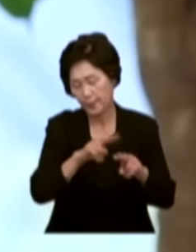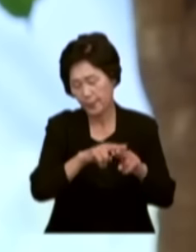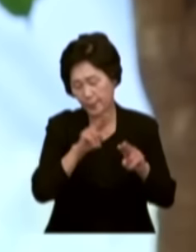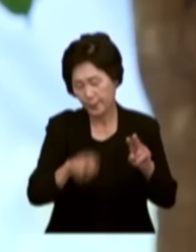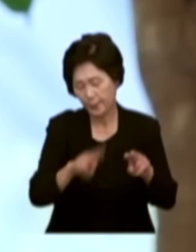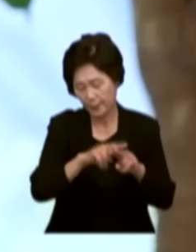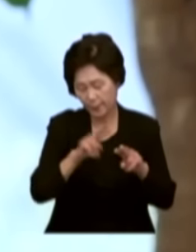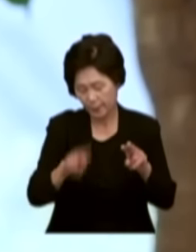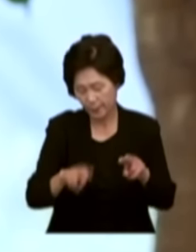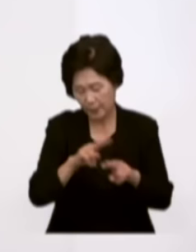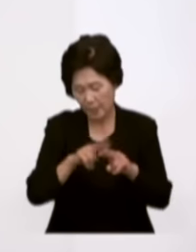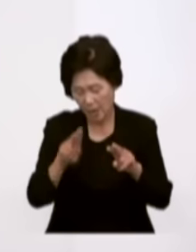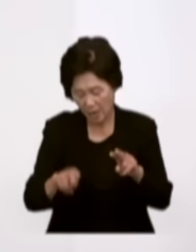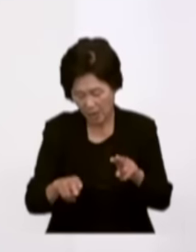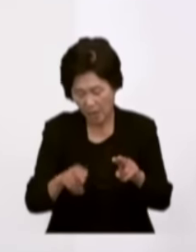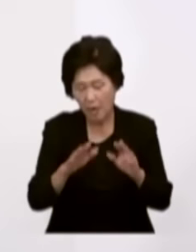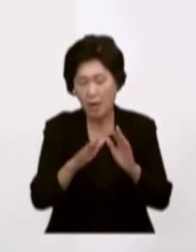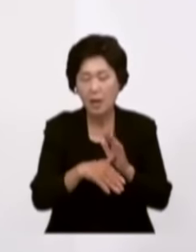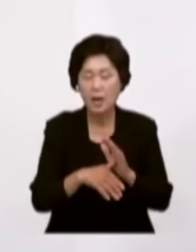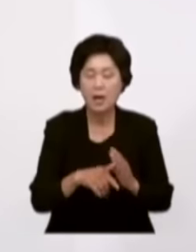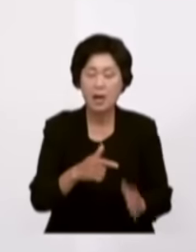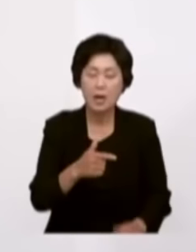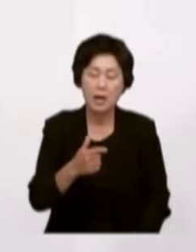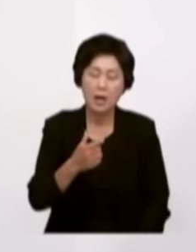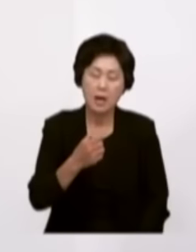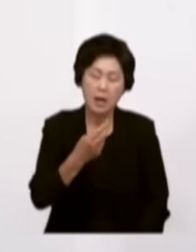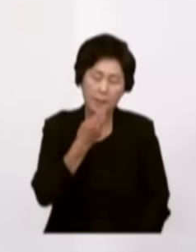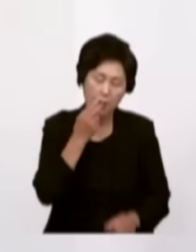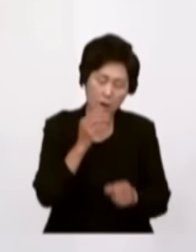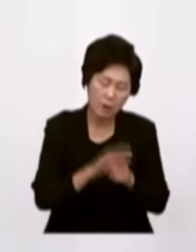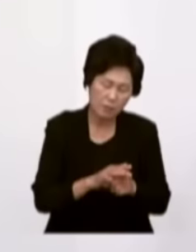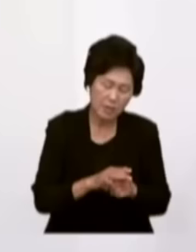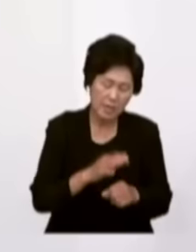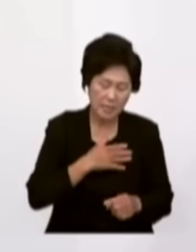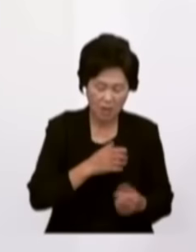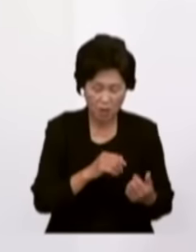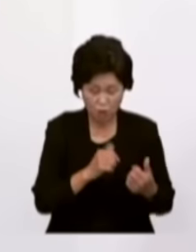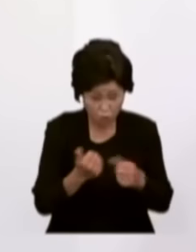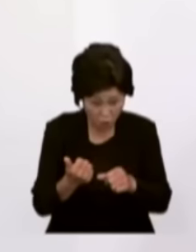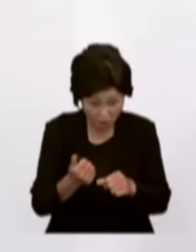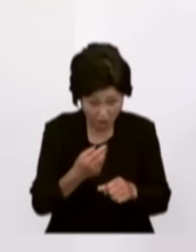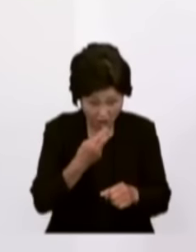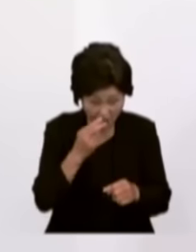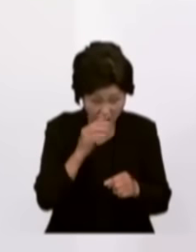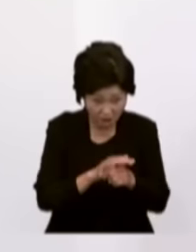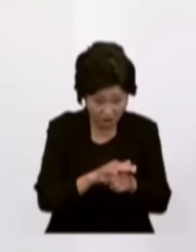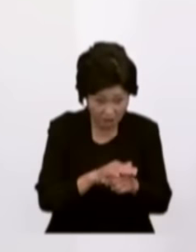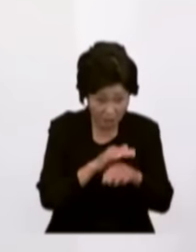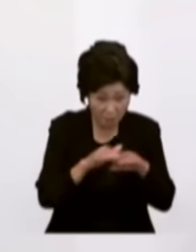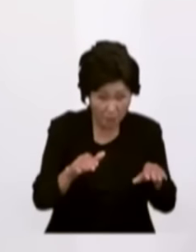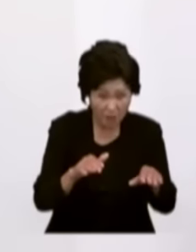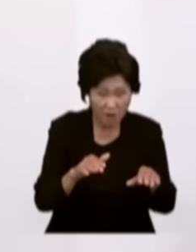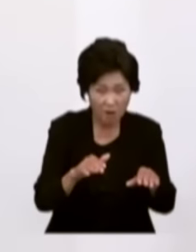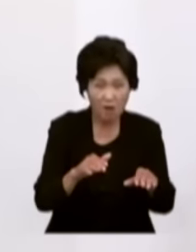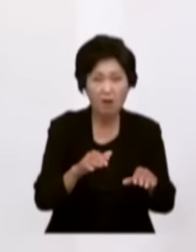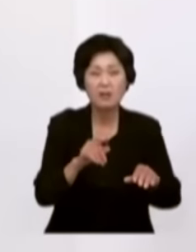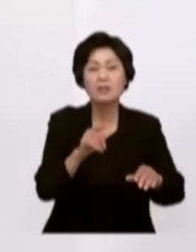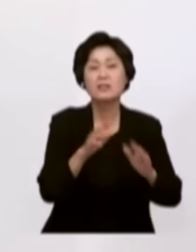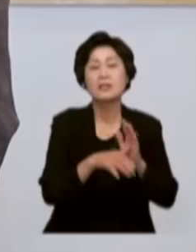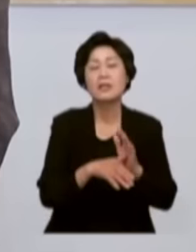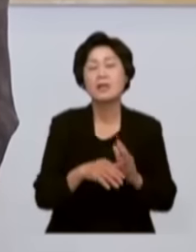그때 너무나 분하고 그래서 내 죽음으로 내가 이 억울함을 내가 알려야 되겠다. 왜냐하면 그때 인터뷰했던 CD도